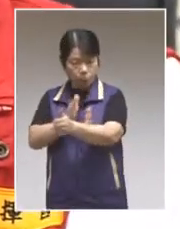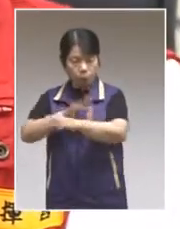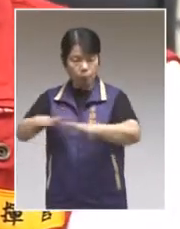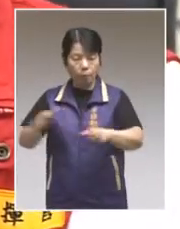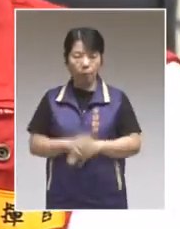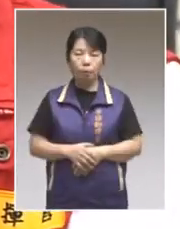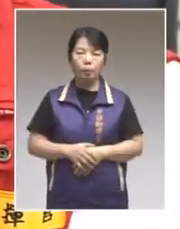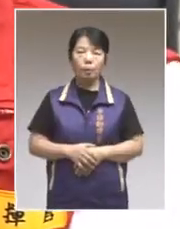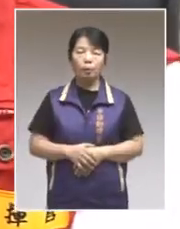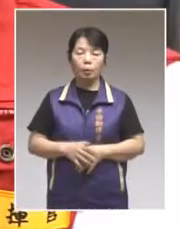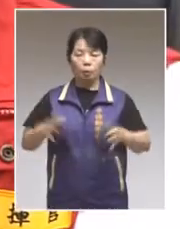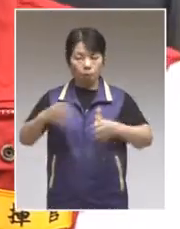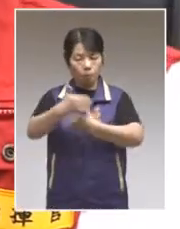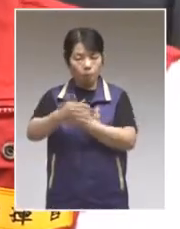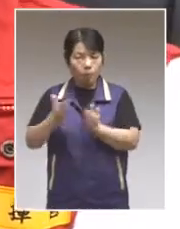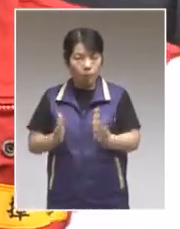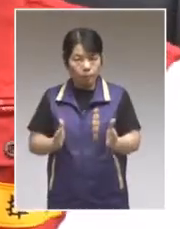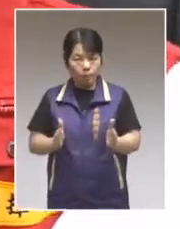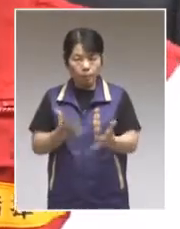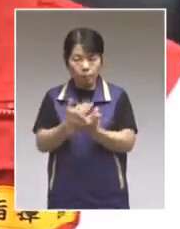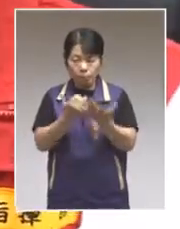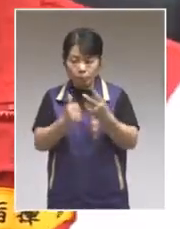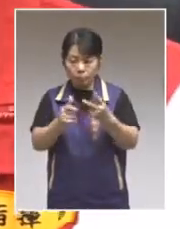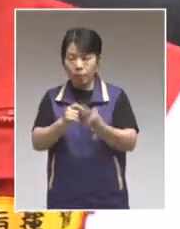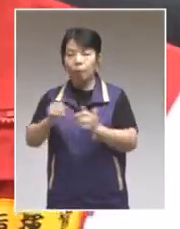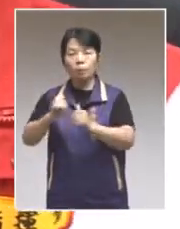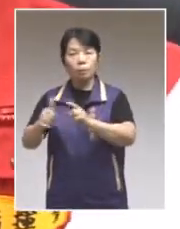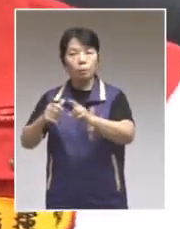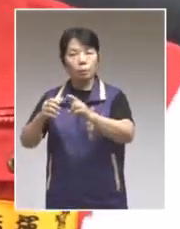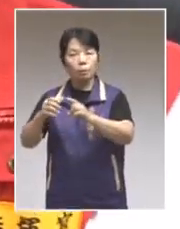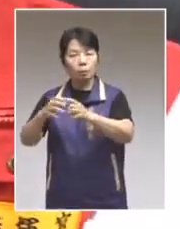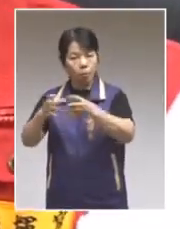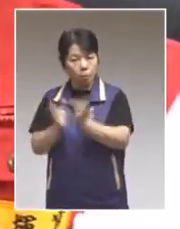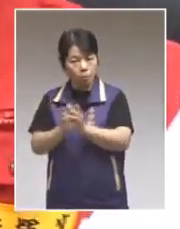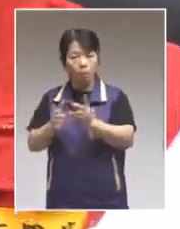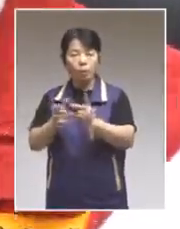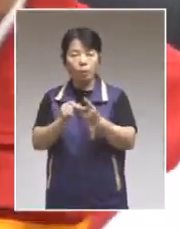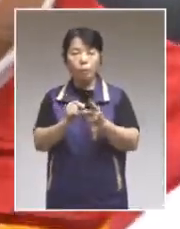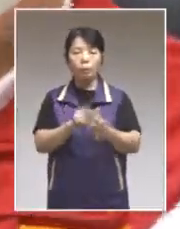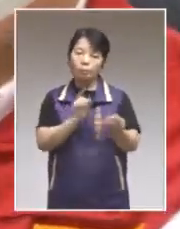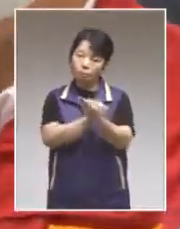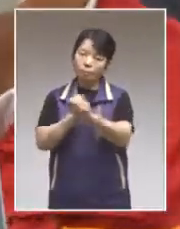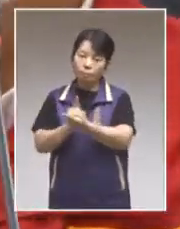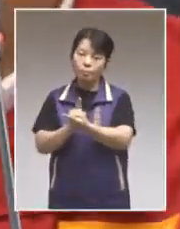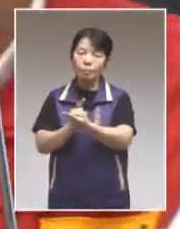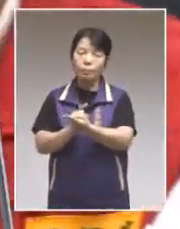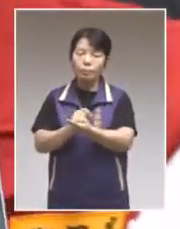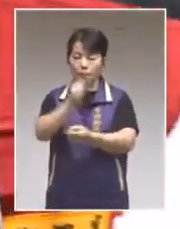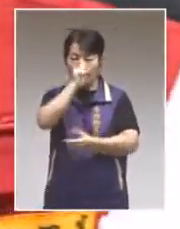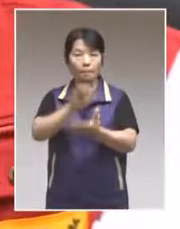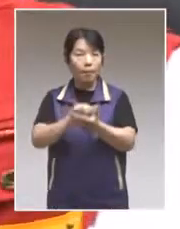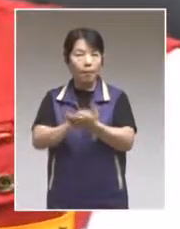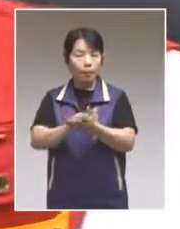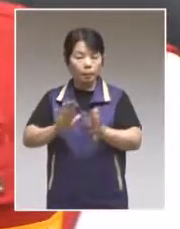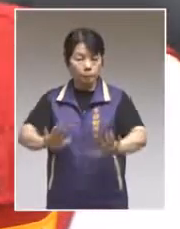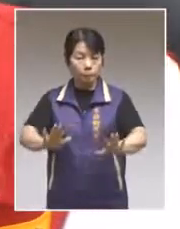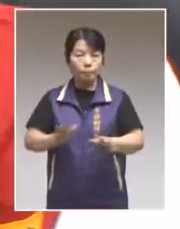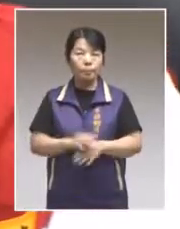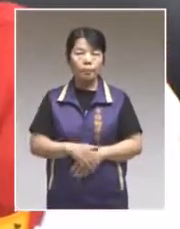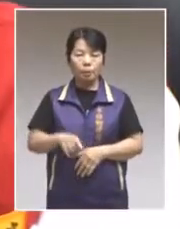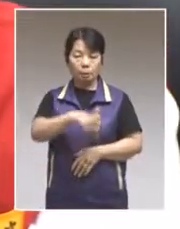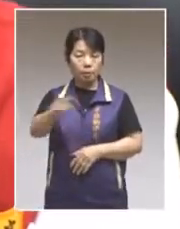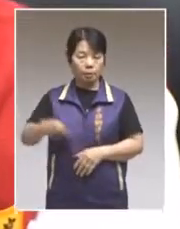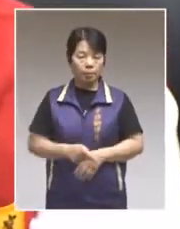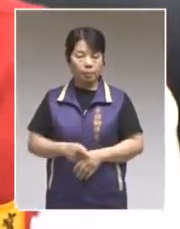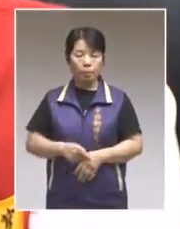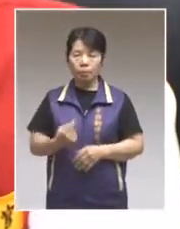班同学、亲密好友、社团好友的部分，好，这个部分都会发给这个快筛